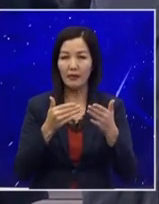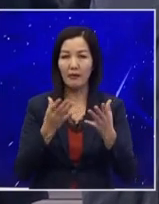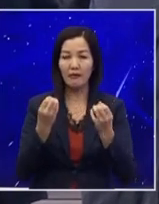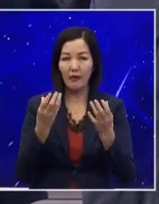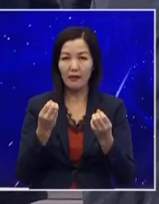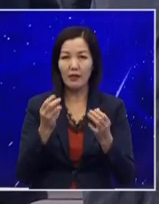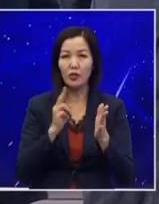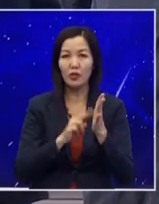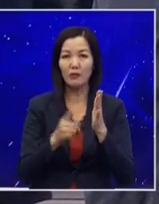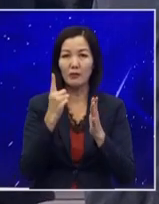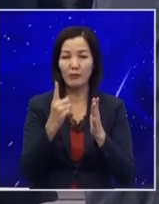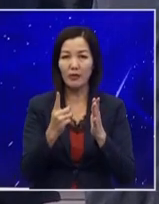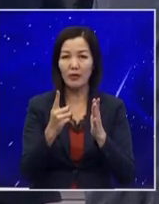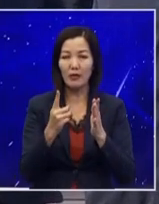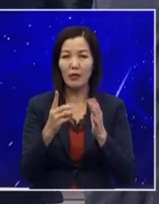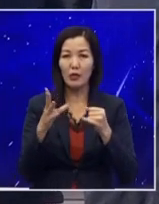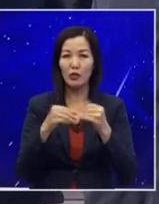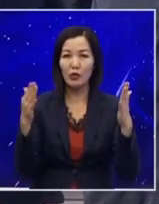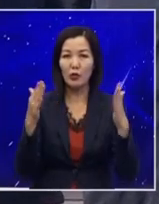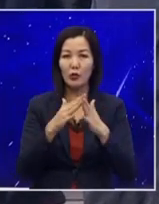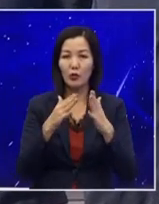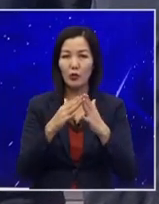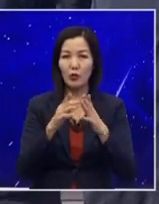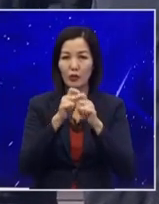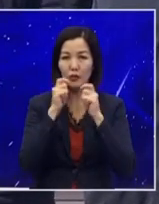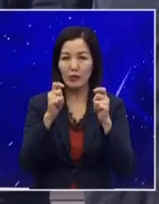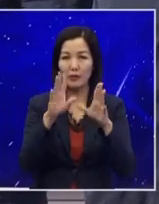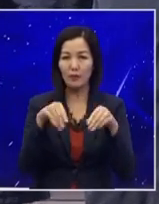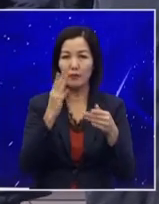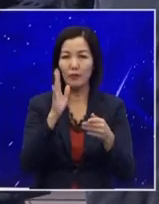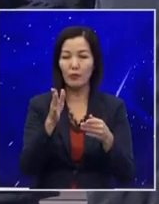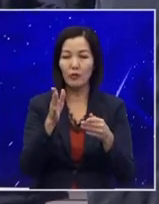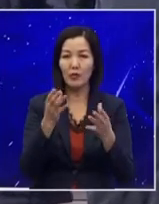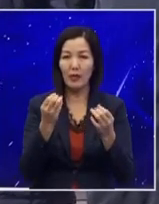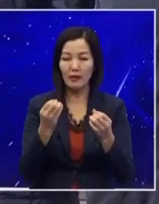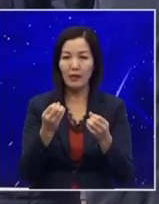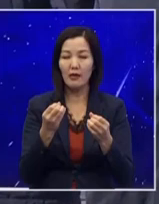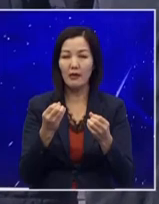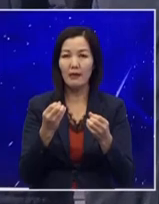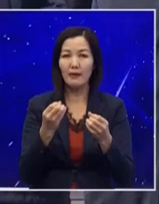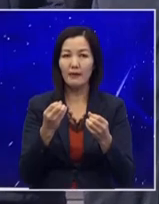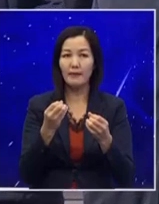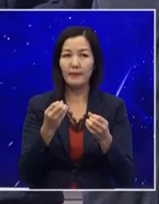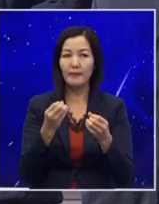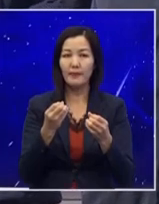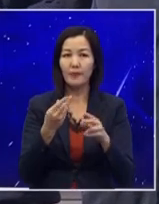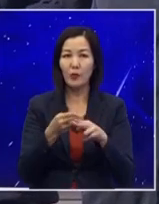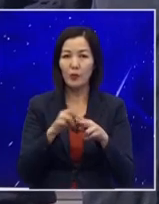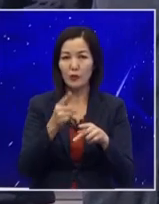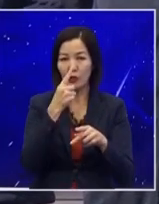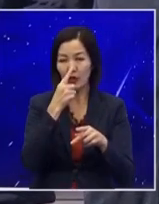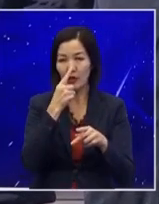да 71 коттедждің кілтін тапсырғалы отырмыз. Одан басқа Құдай қалап осы жақын